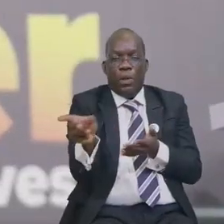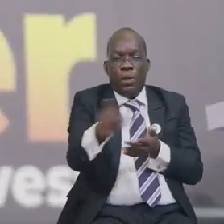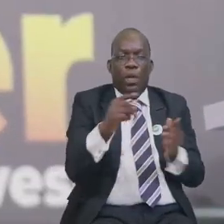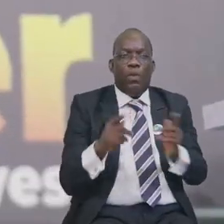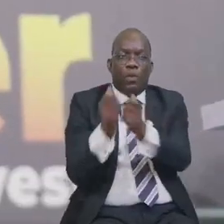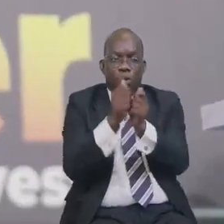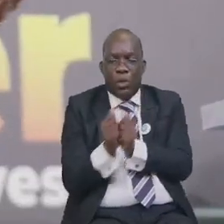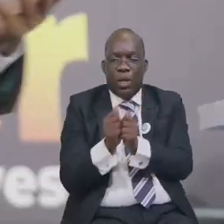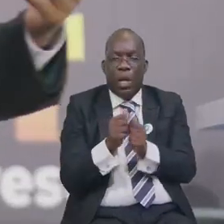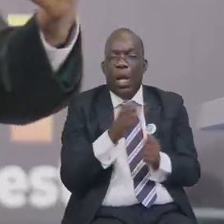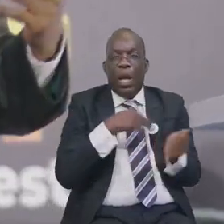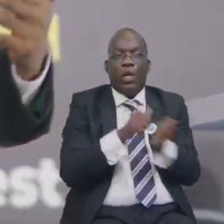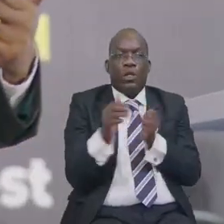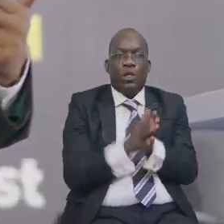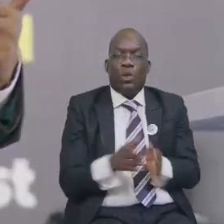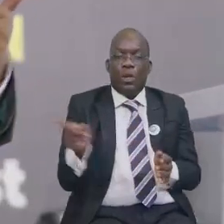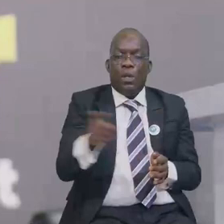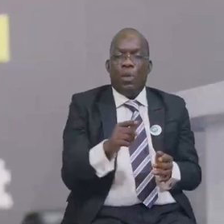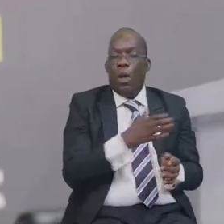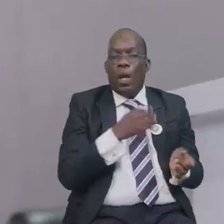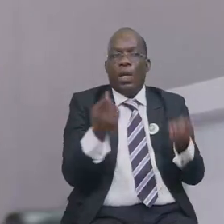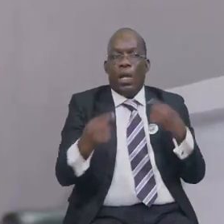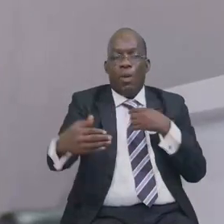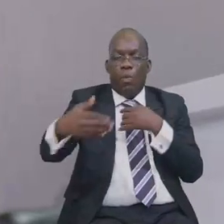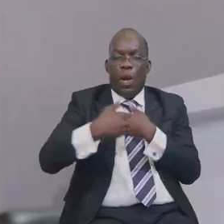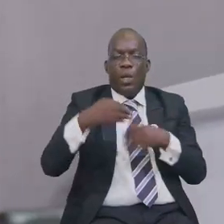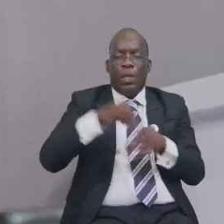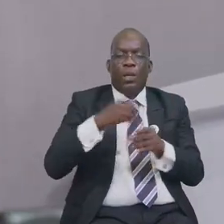débarrassé de ça. Il est revenu dans la soirée.